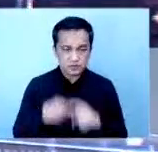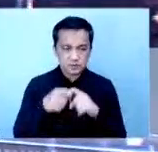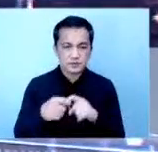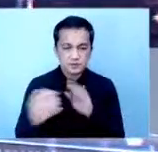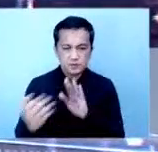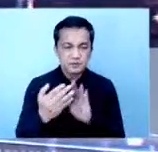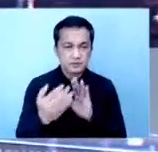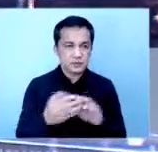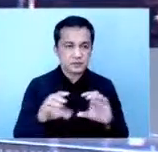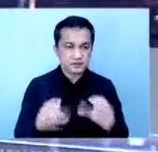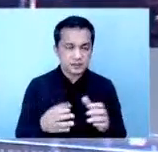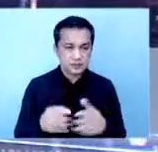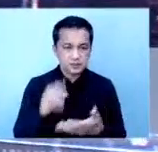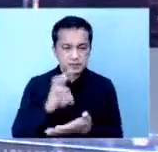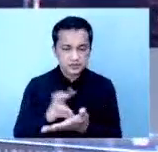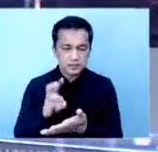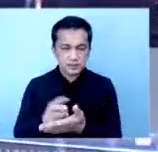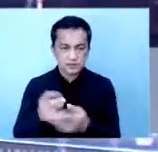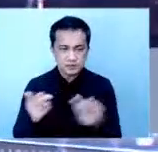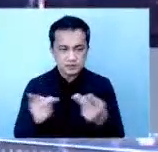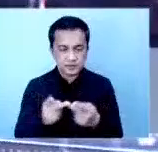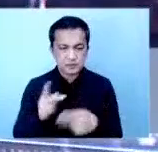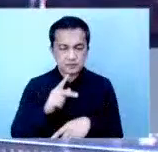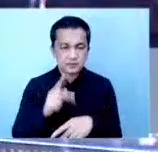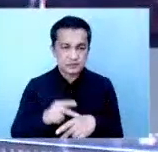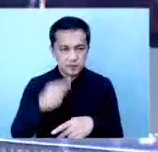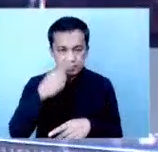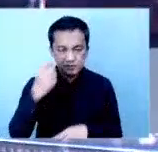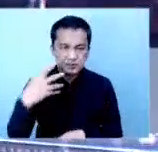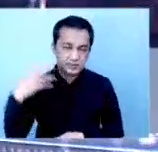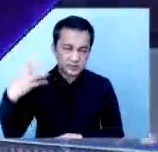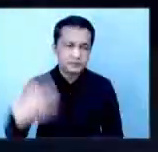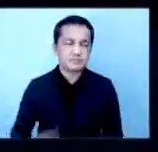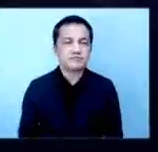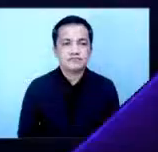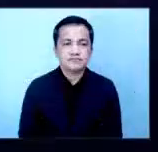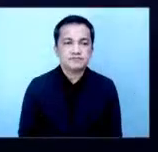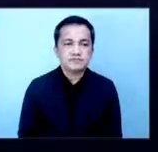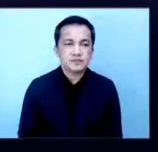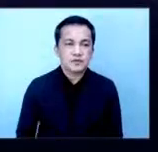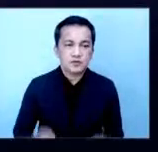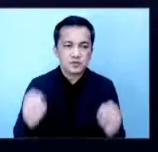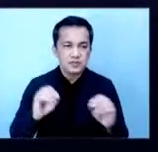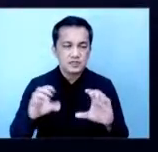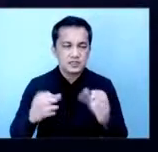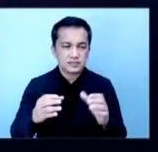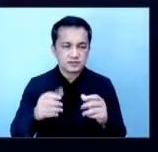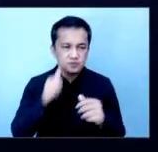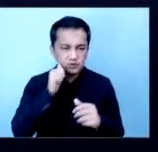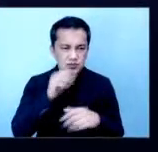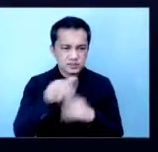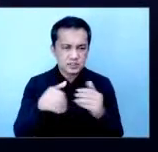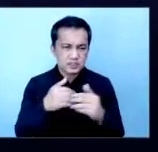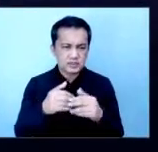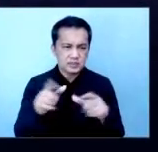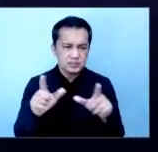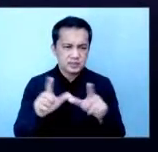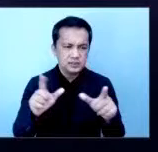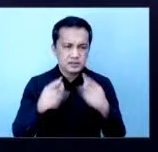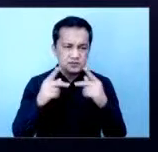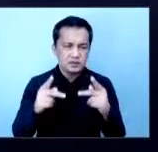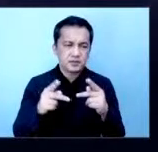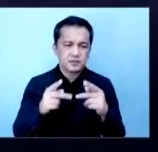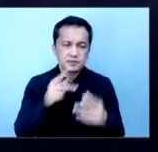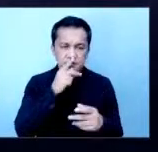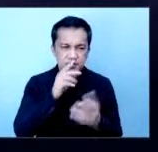face-to-face classes sa ilang lugar sa bansa dahil sa sobrang init. Walang physical classes bukas sa lahat ng antas ng public at private schools